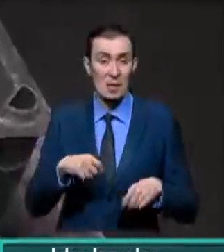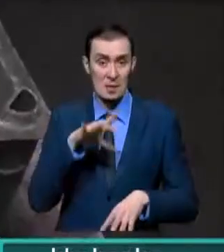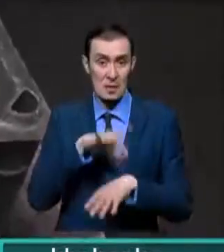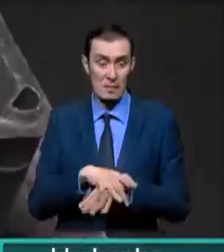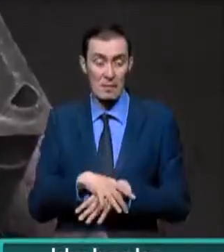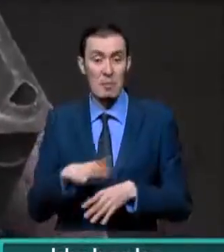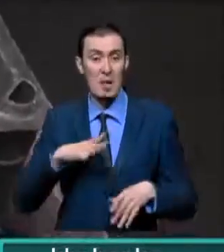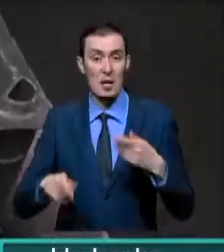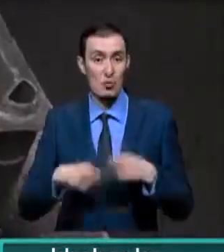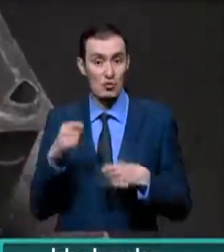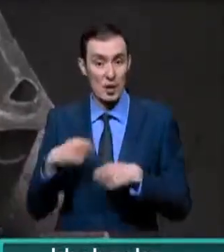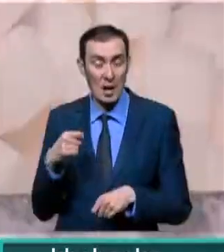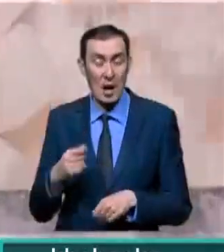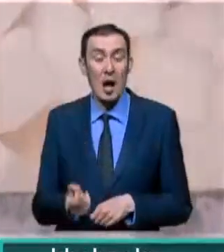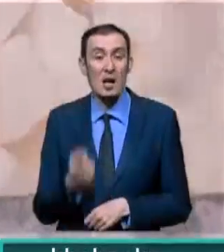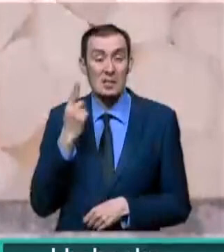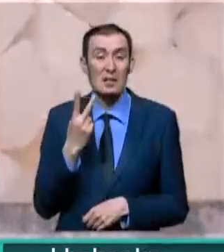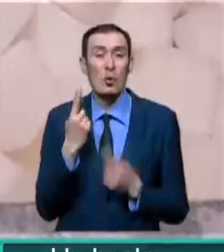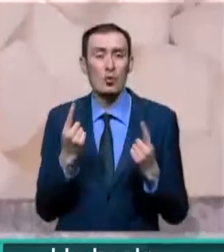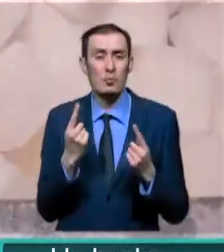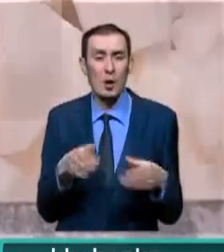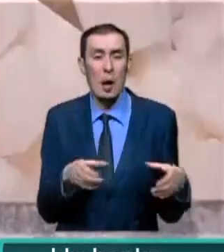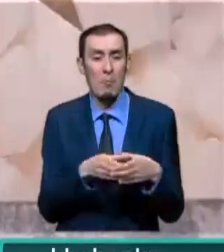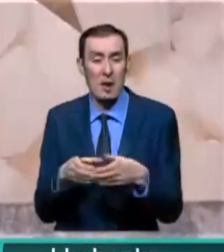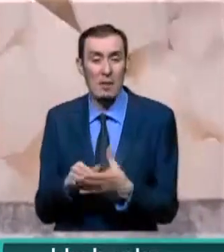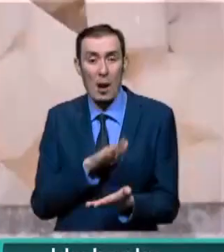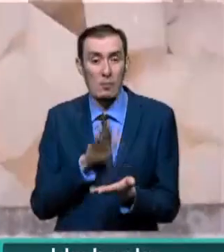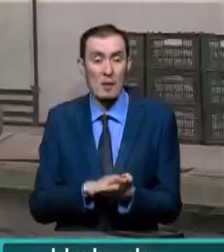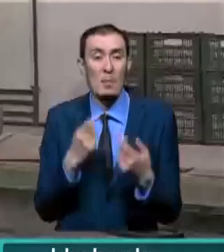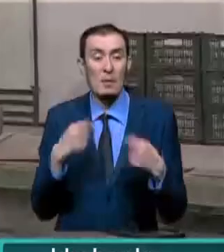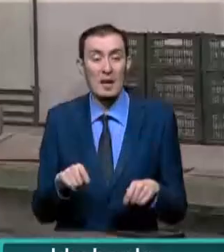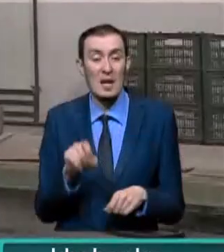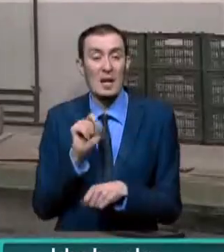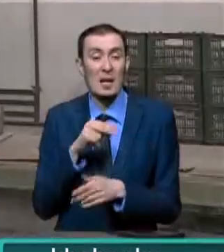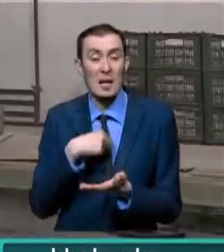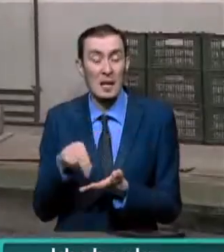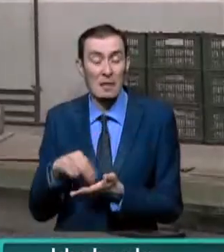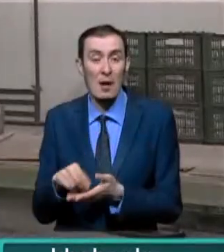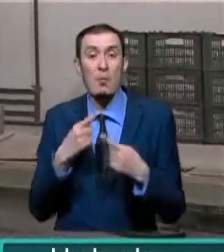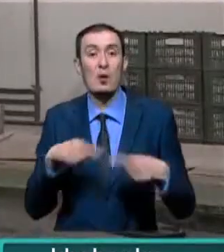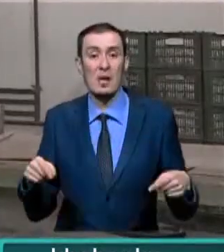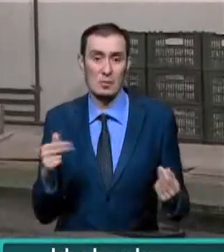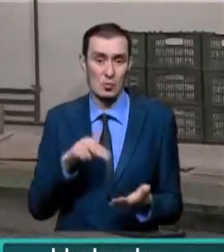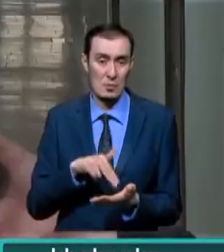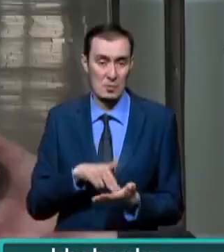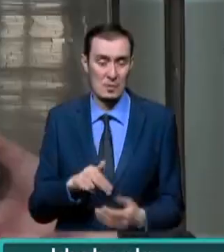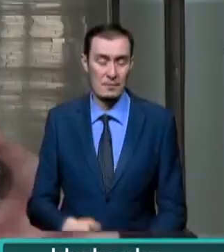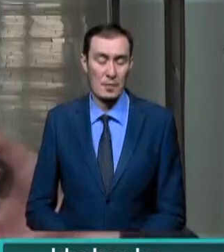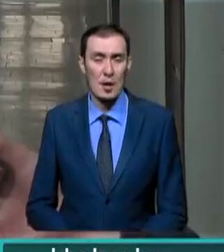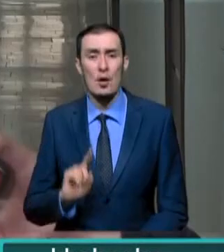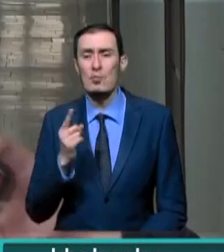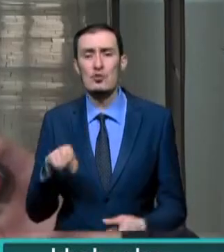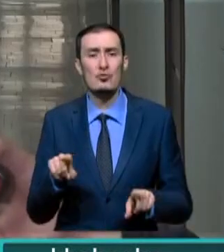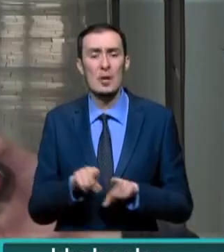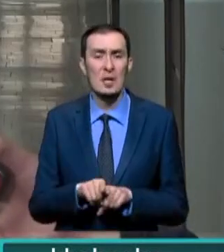сразу выявили нарушения. Оказалось, два крупных оптовика в городе отпускали клиентам ходовой товар по разным ценам. Почему